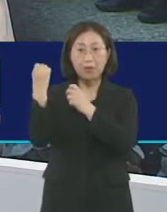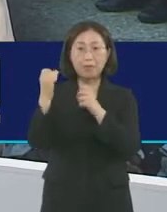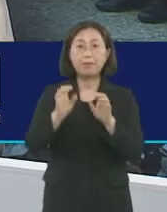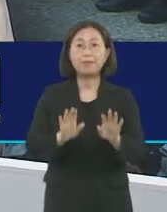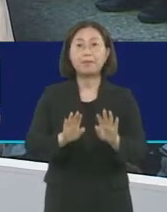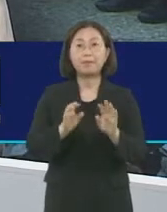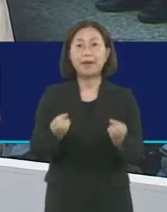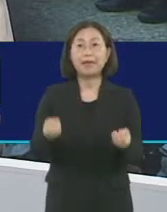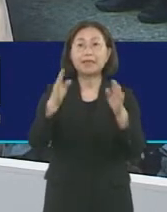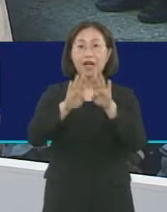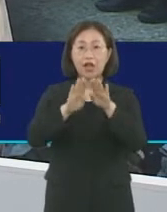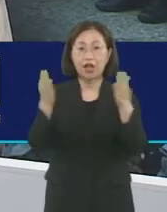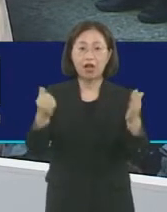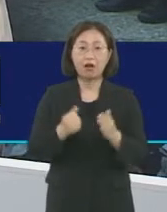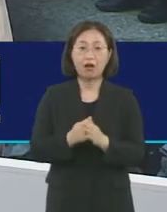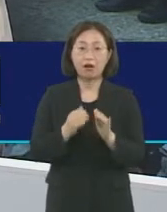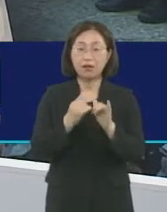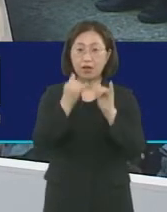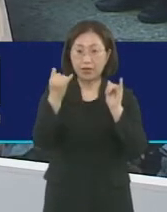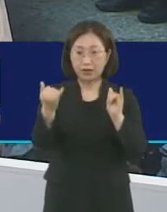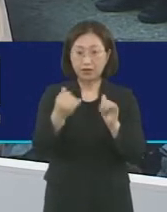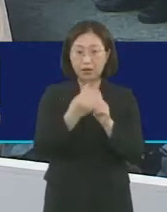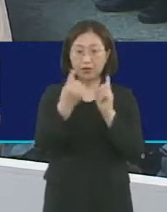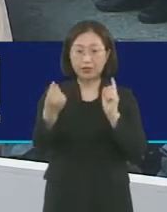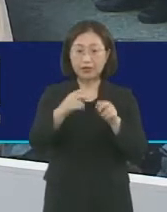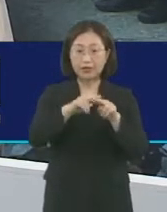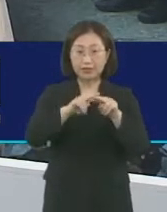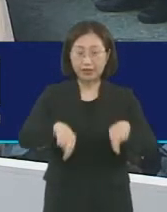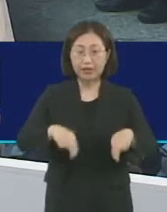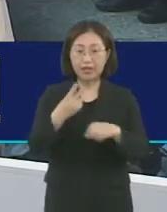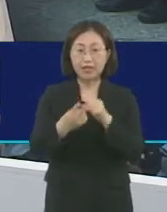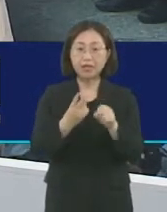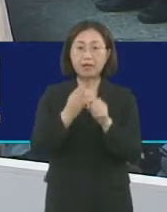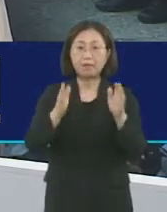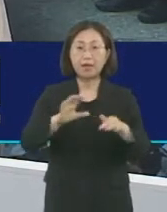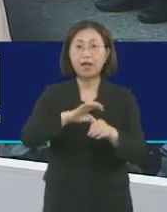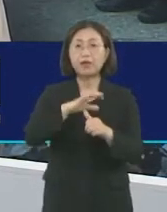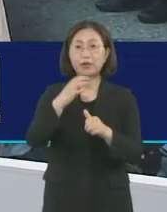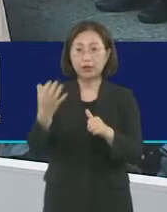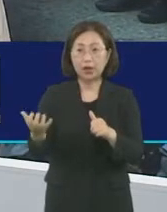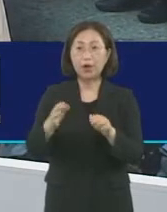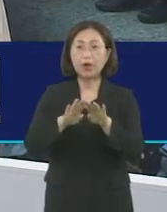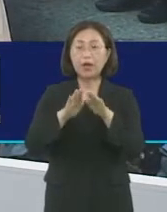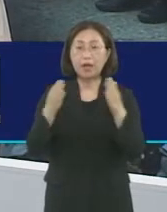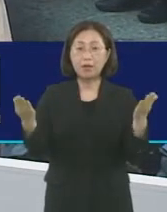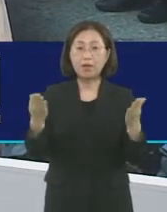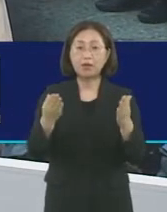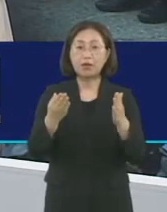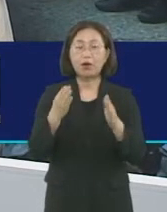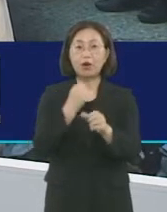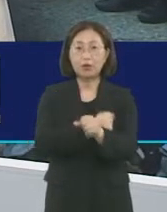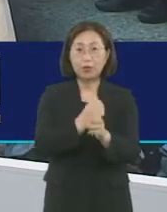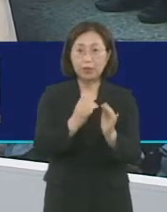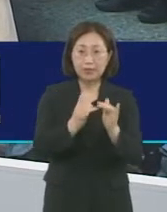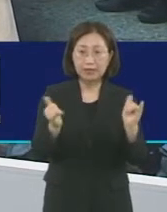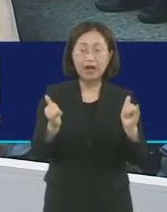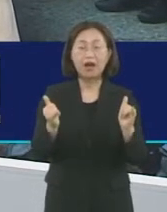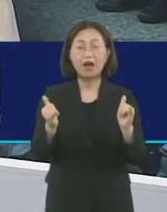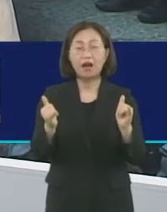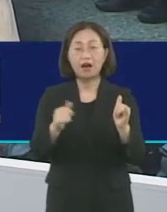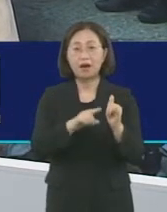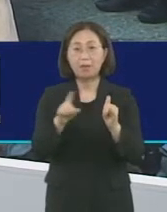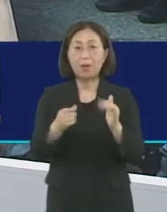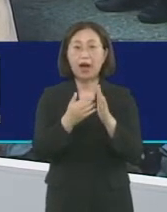거리두기가 해제되고 2년 만에 전면 개장하면서 대전현충원에는 국가유공자와 보훈가족, 시민들로